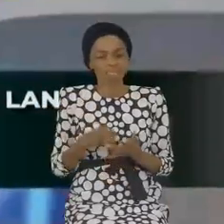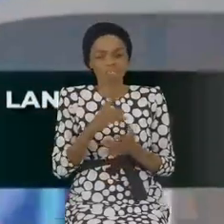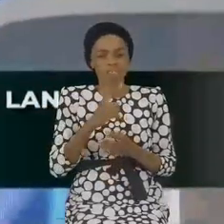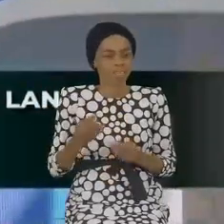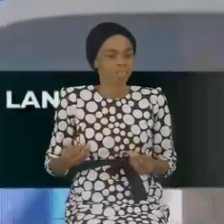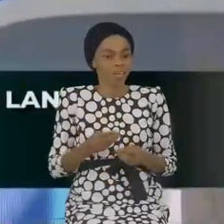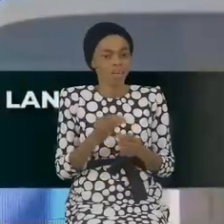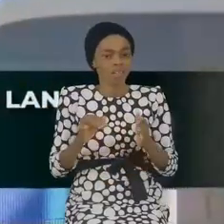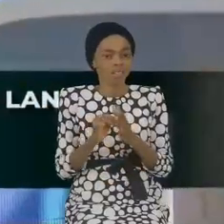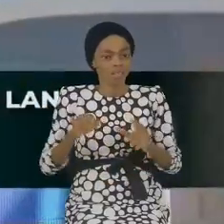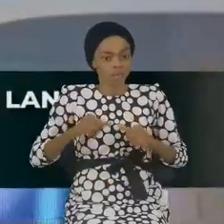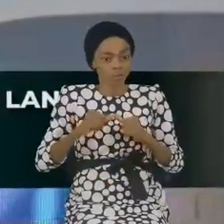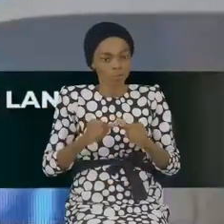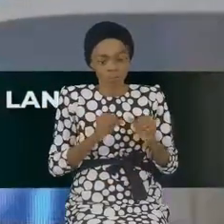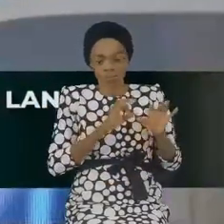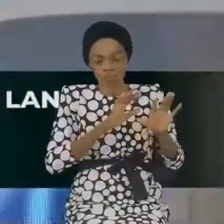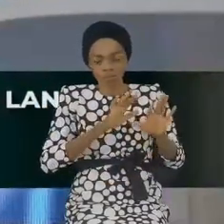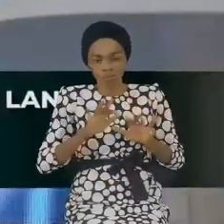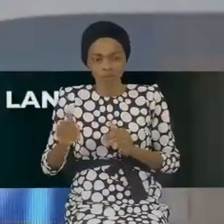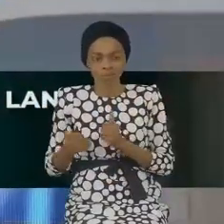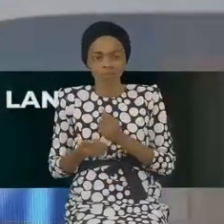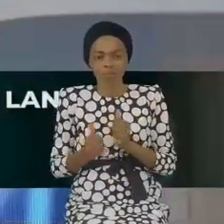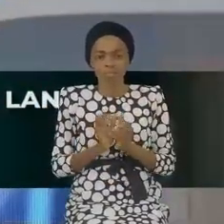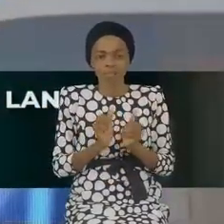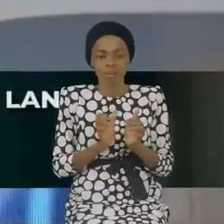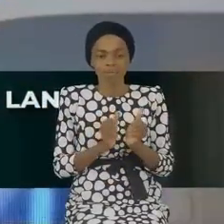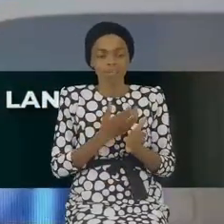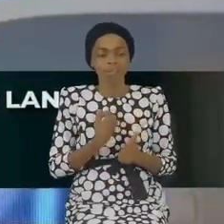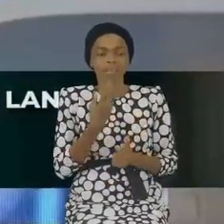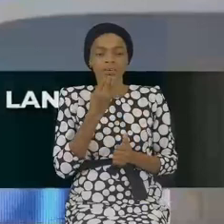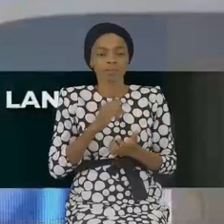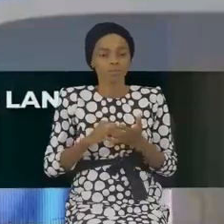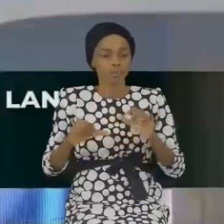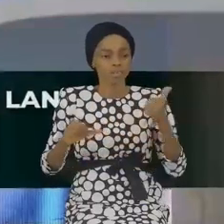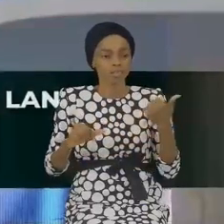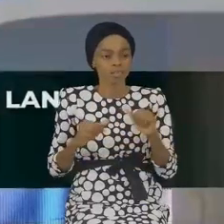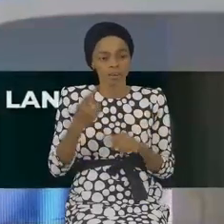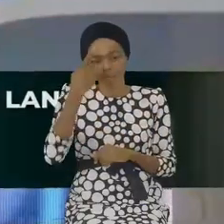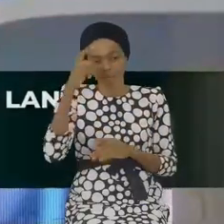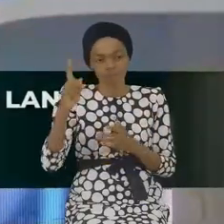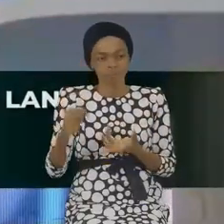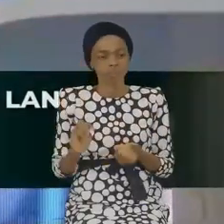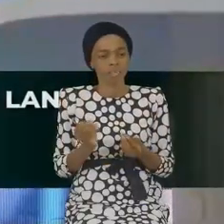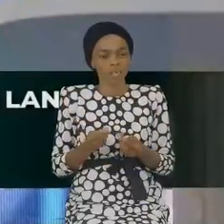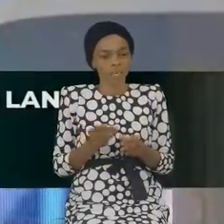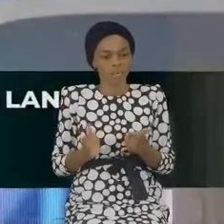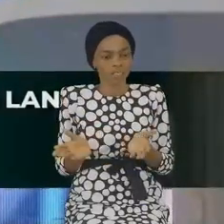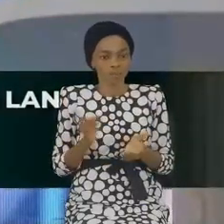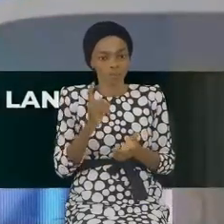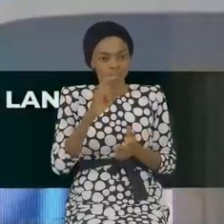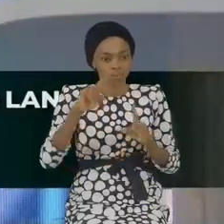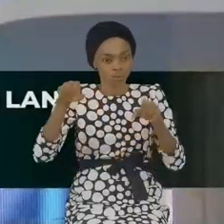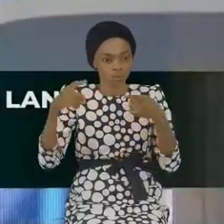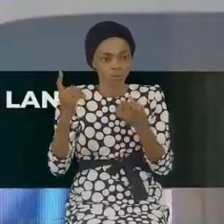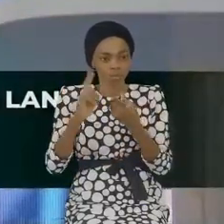où coule le lait et le miel. Verset 10. Car le pays dont tu vas entrer en possession n'est